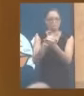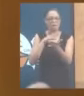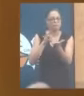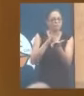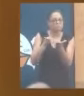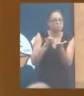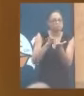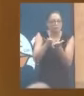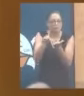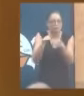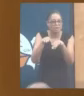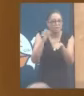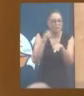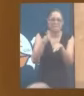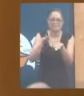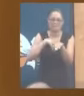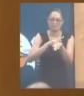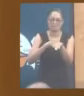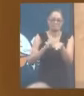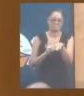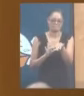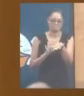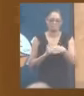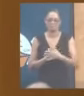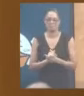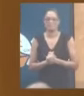procédure-là n'est pas acceptable sur d'autres plans.